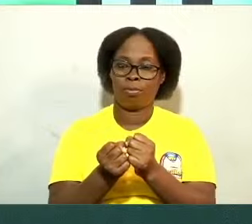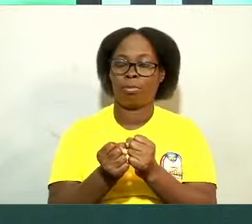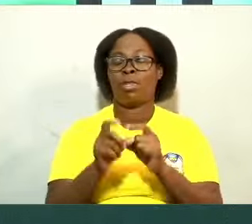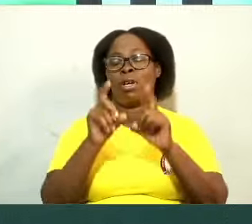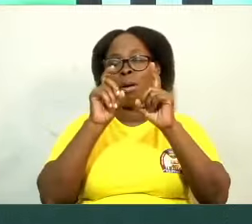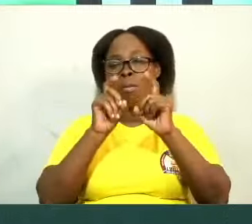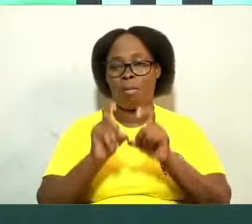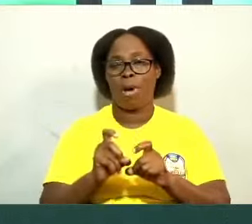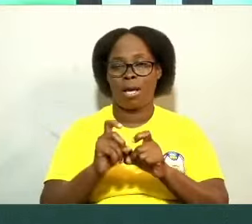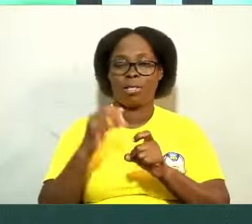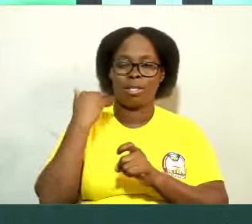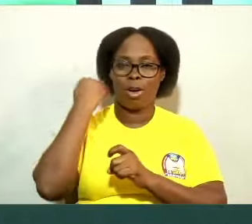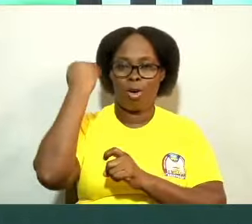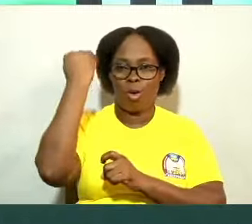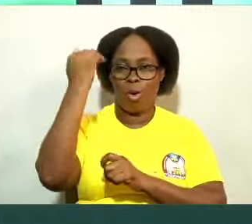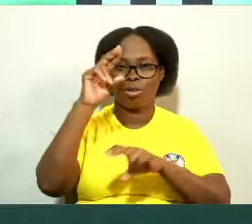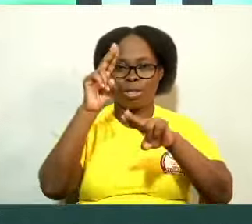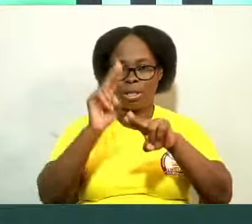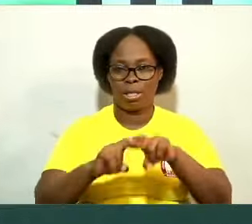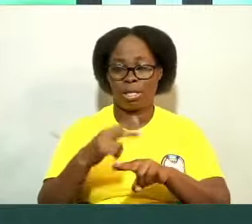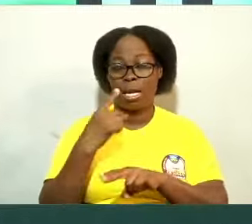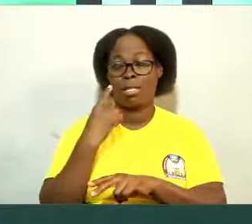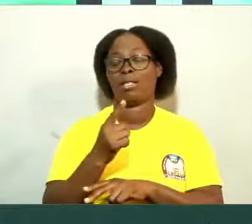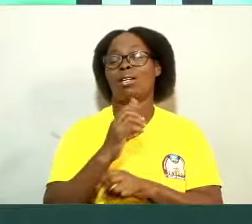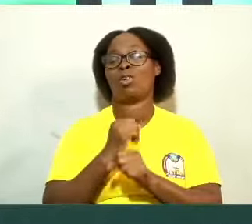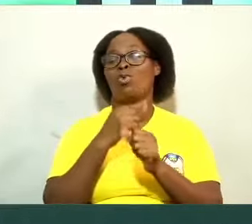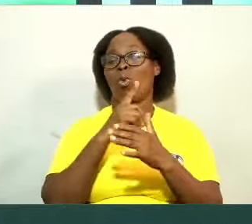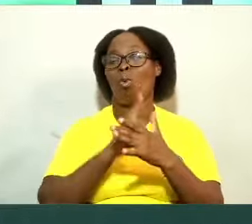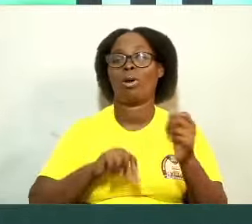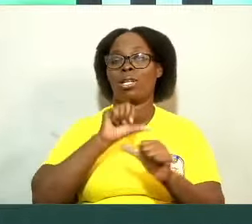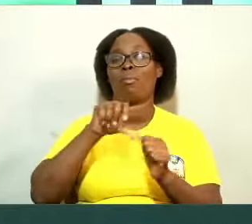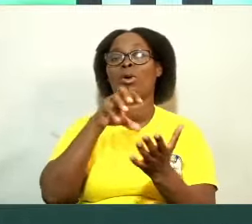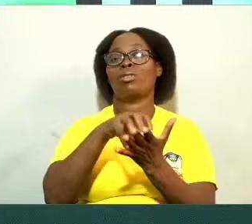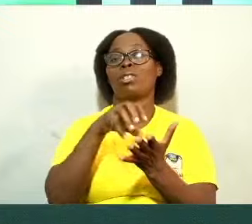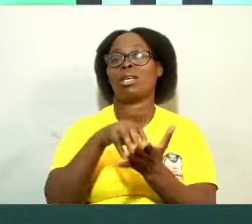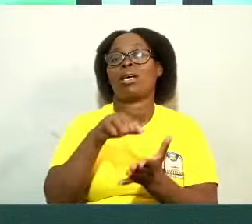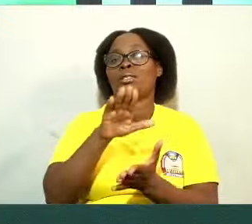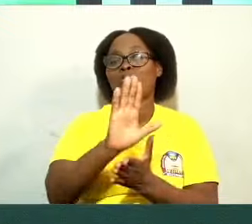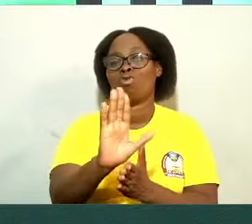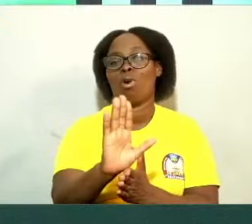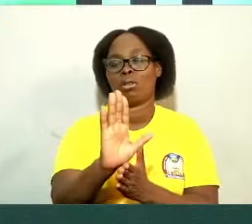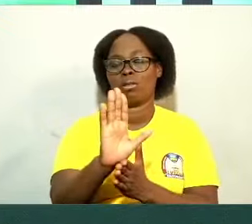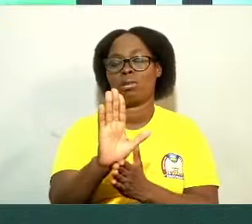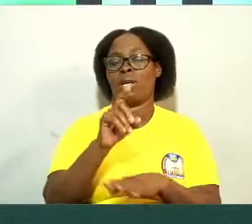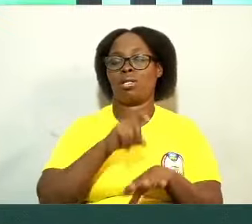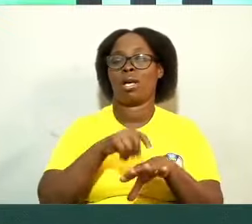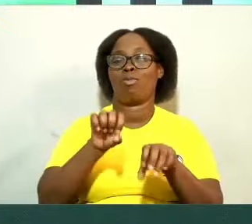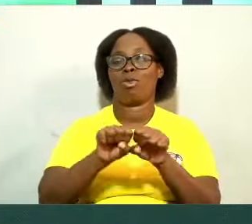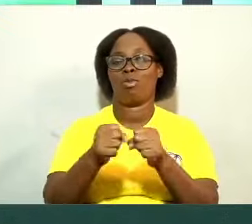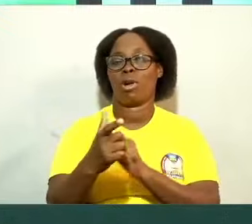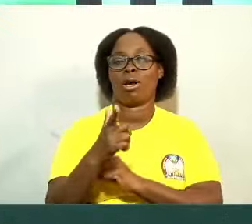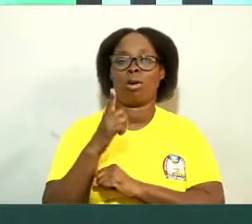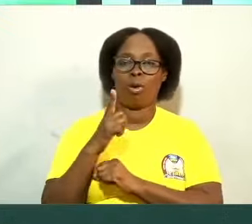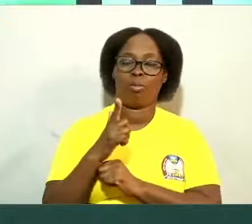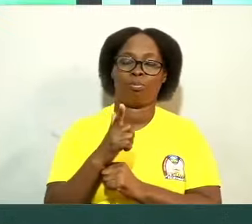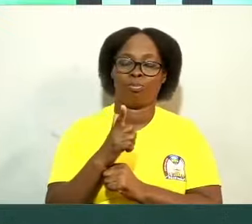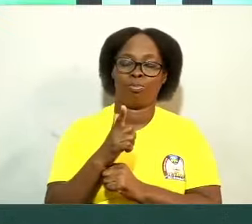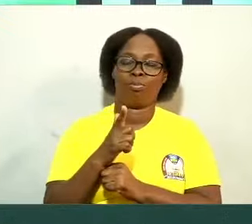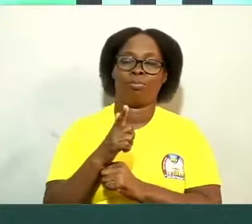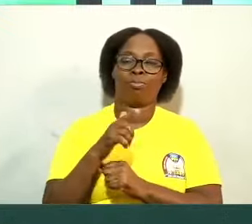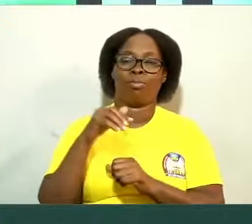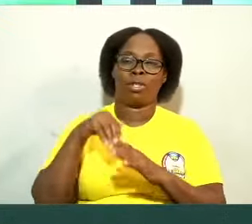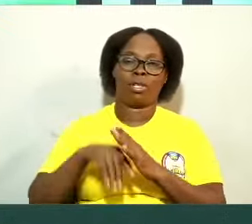mahakama zikae na kuona zifanye nini kulingana na ukubwa wa kesi ya uvunjaji wa katiba ya